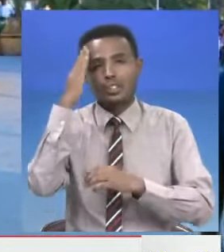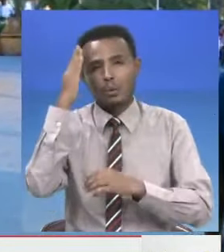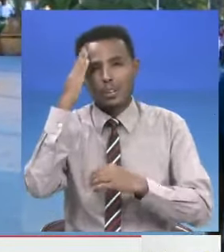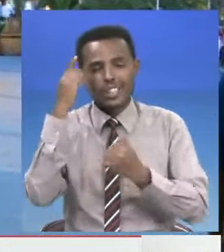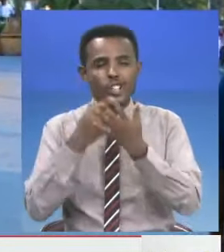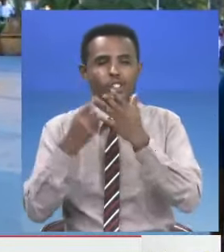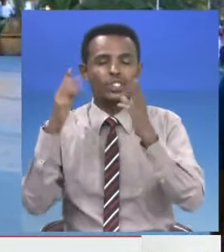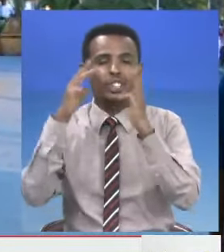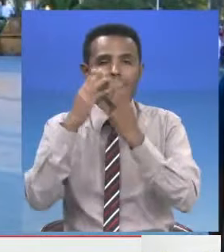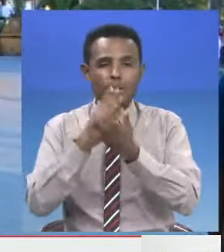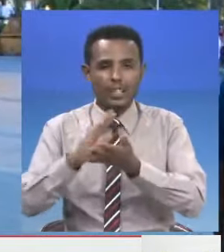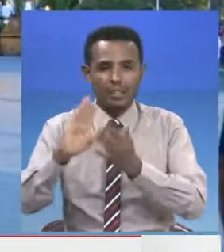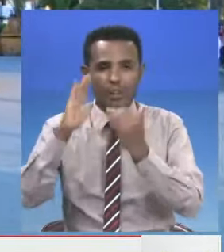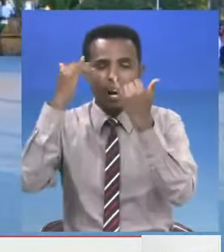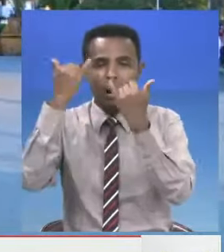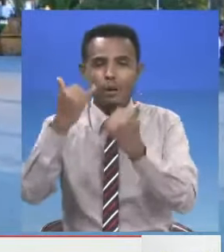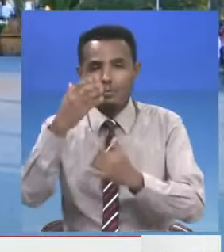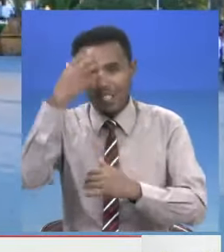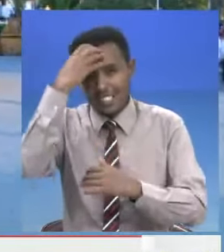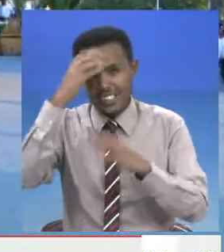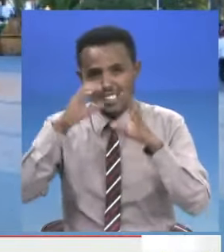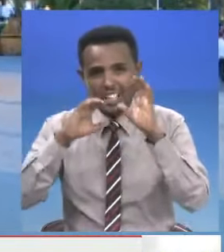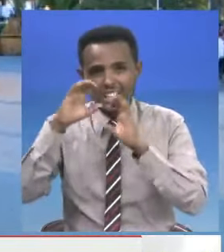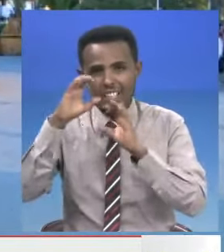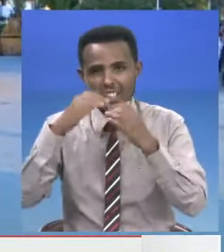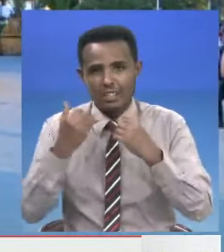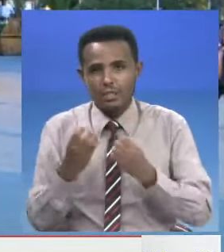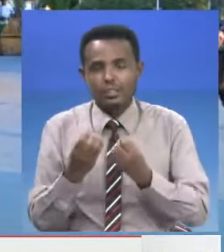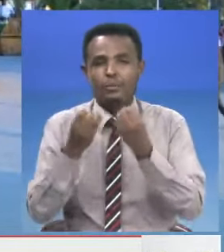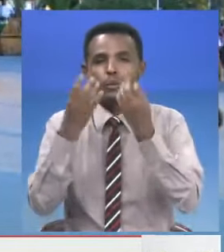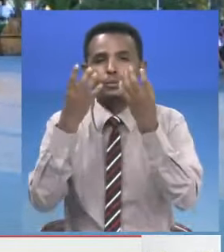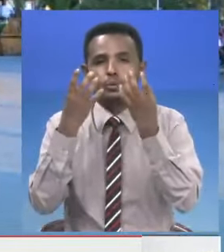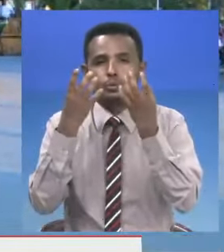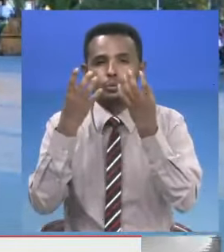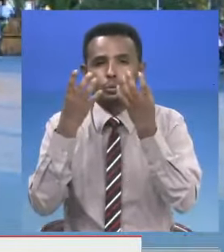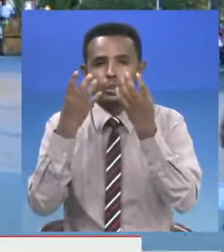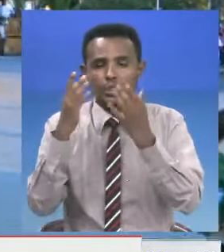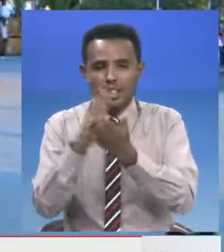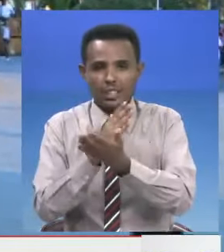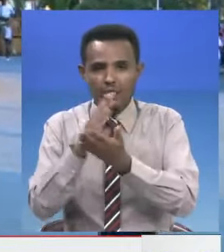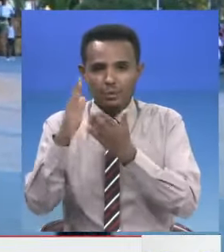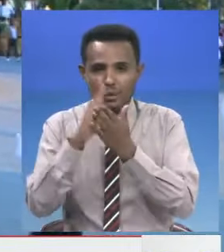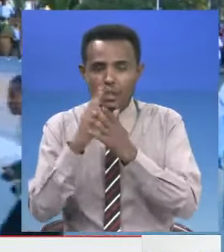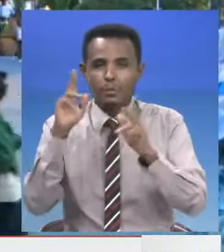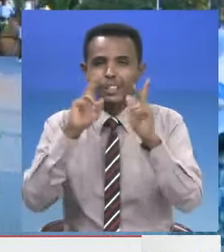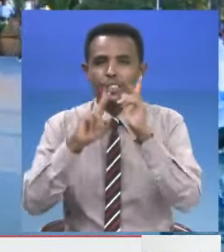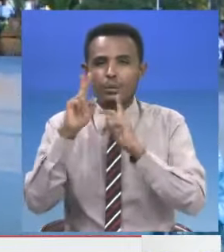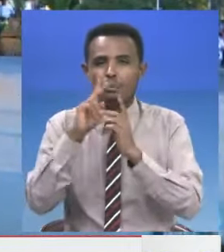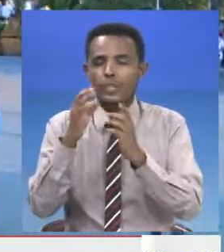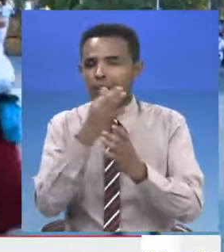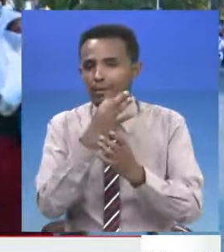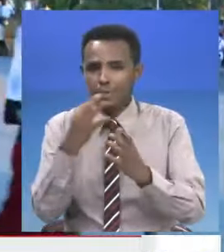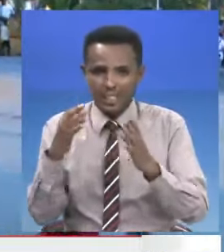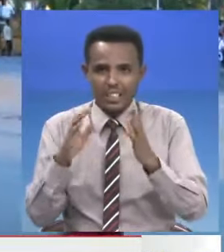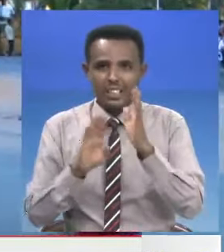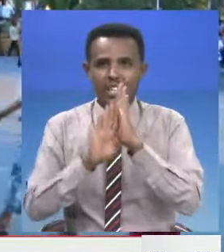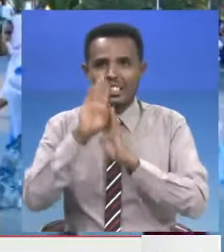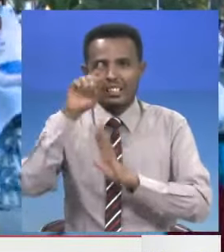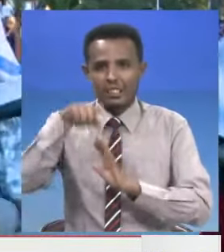ለመቅረፍም አሁንም መንግስት እያደረገ ካለው ዘርፈ ብዙ ተሳትፎ ህብረተሰቡ በደንብ ሊያግዝ ይገባል።